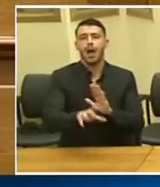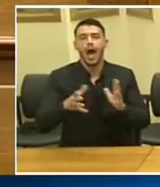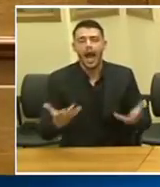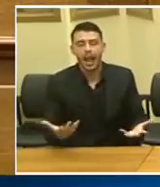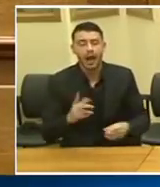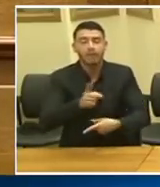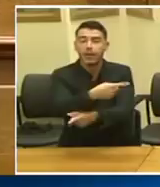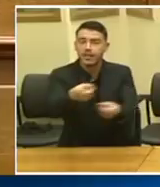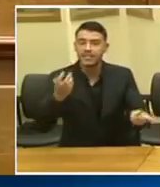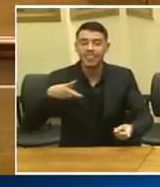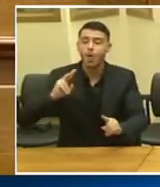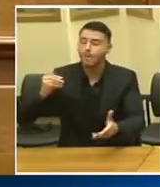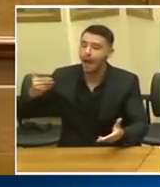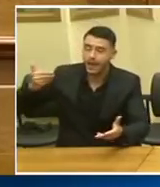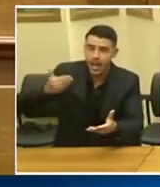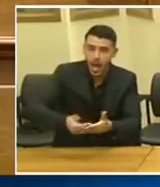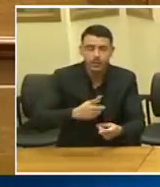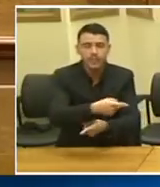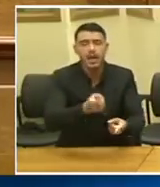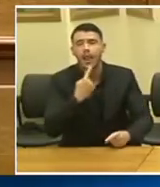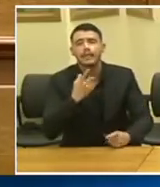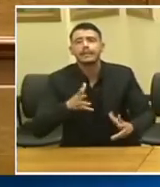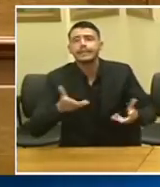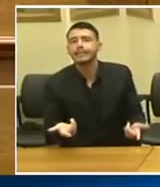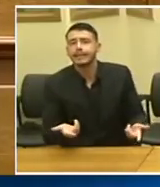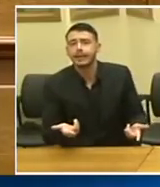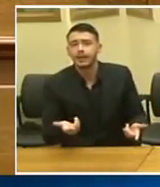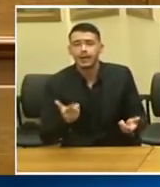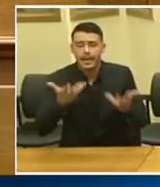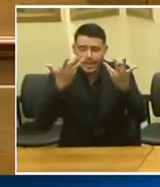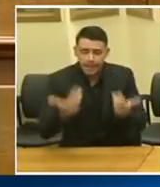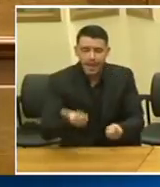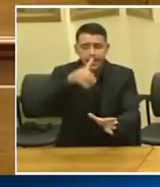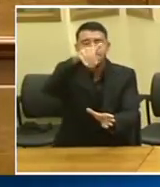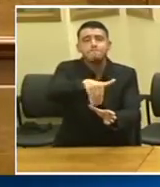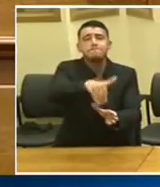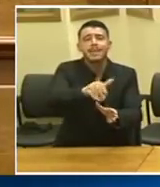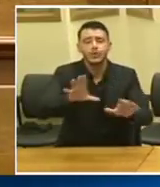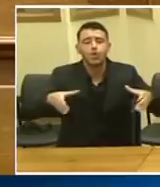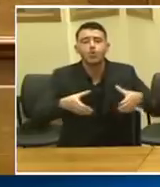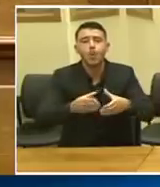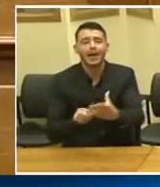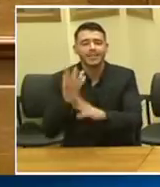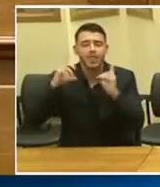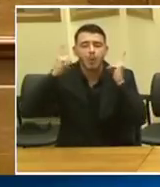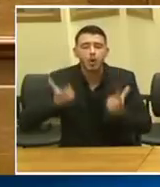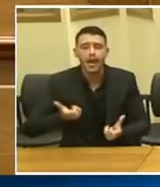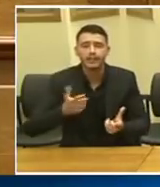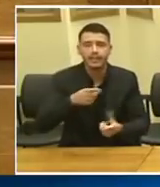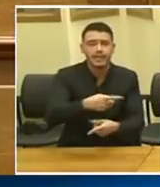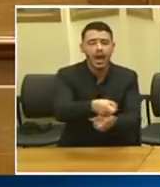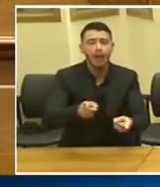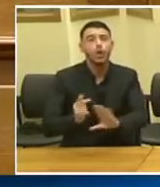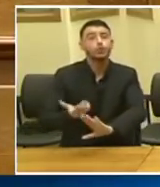μέσα πολιτεύεστε με το επιχείρημα ότι υπάρχουν διαφορετικές θέσεις μέσα στους κυβερνητικούς εταίρους. Και είχατε εσείς δηλαδή διακυβέρνηση